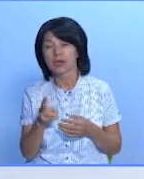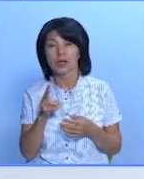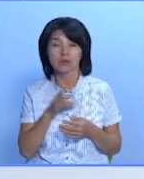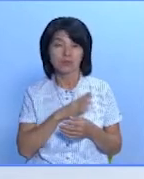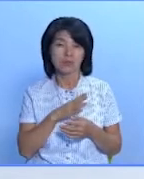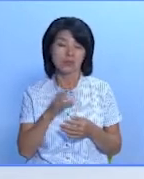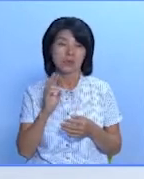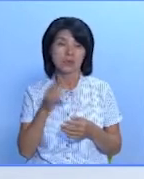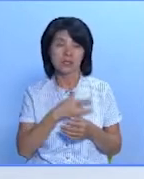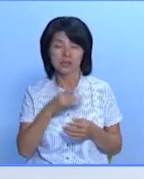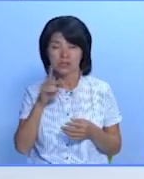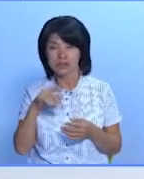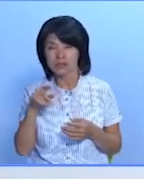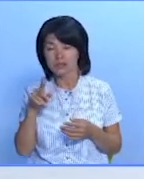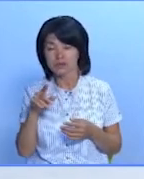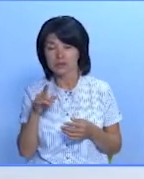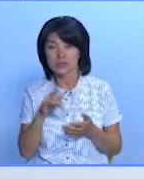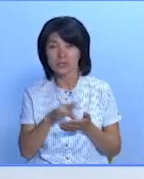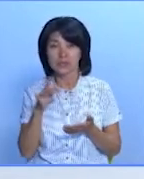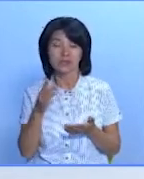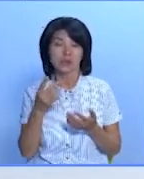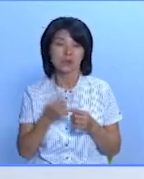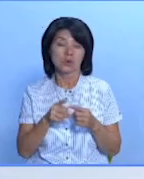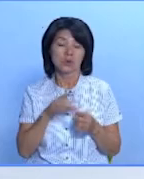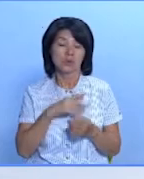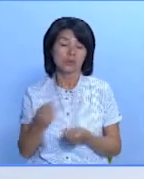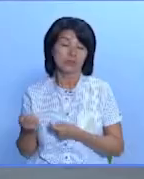при кардиологическом центре привезли недостающие медикаменты.